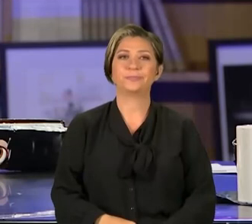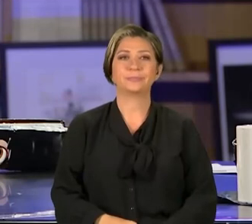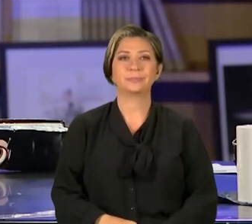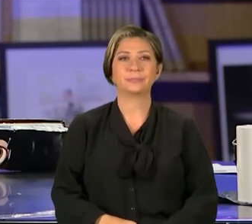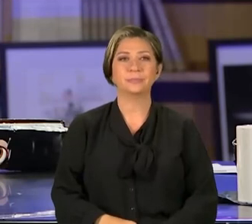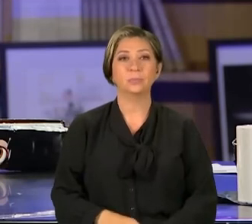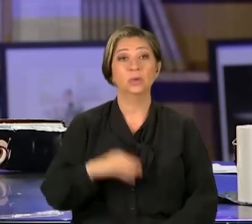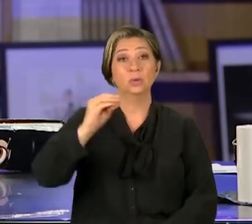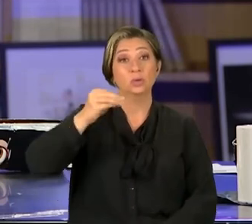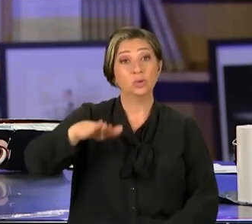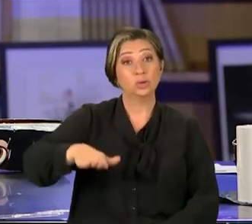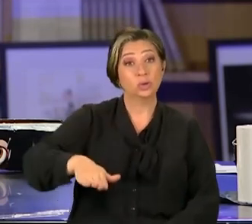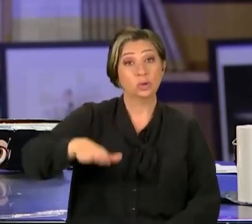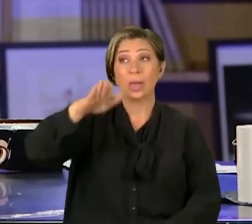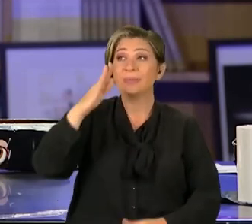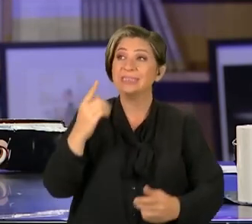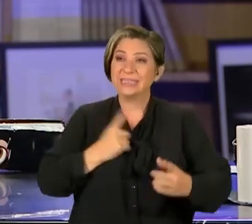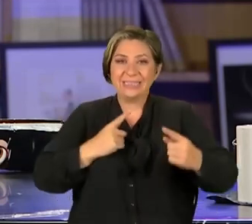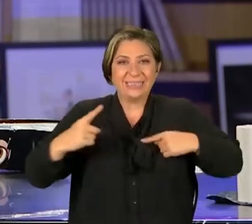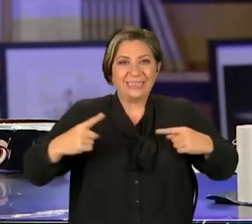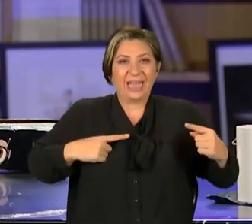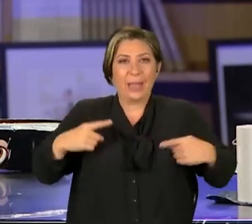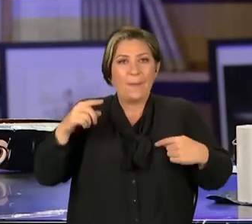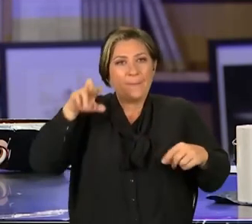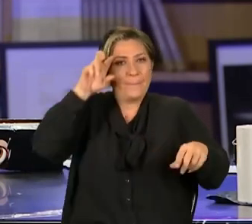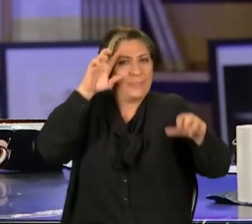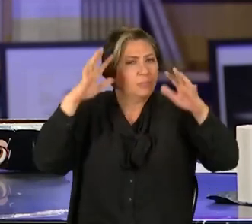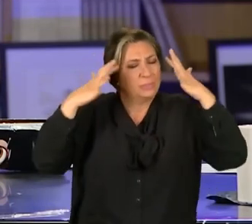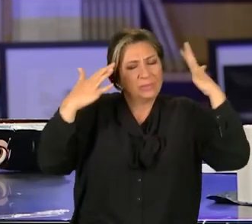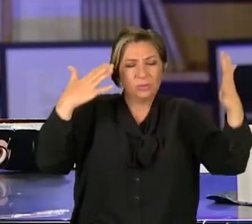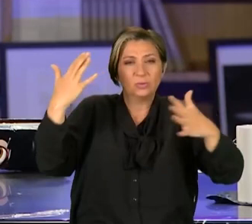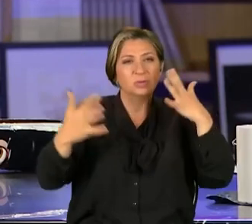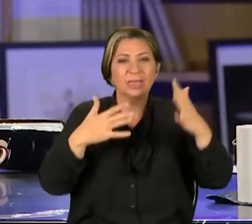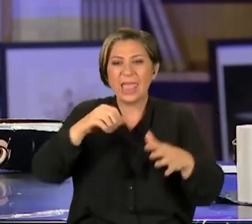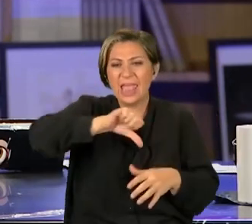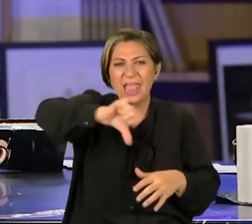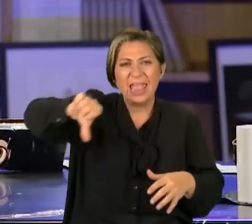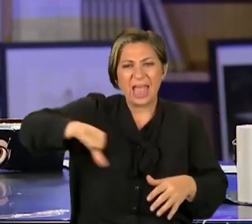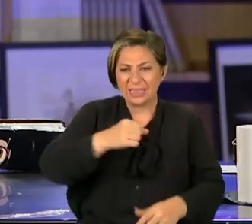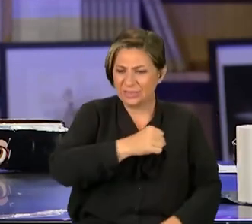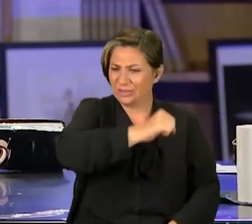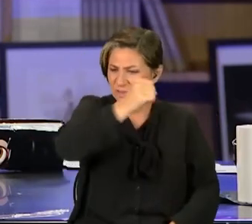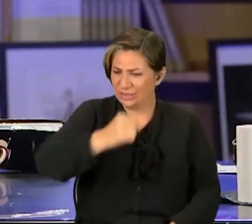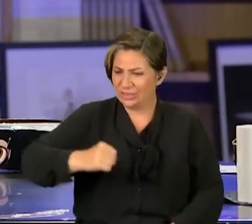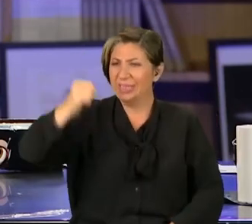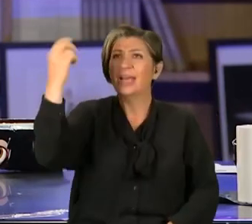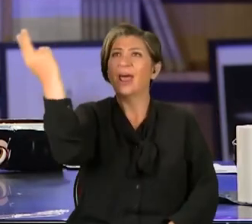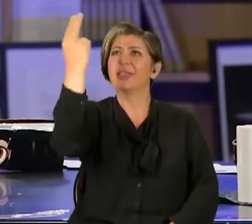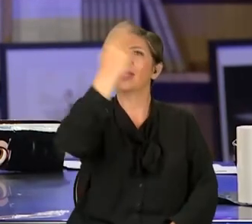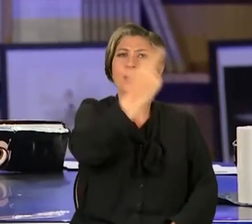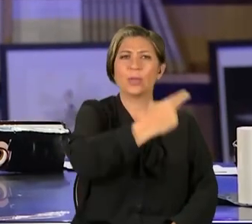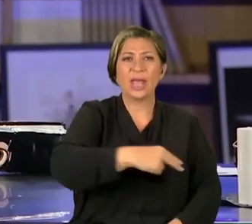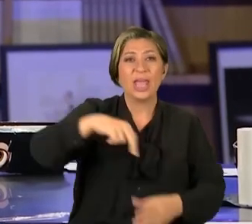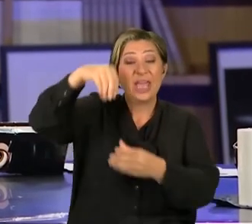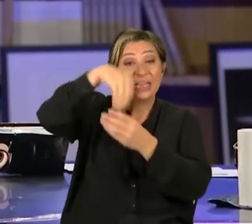çocukluğumun bizleri paranoyalarım gres yağıyla çizdim tüm tabloları